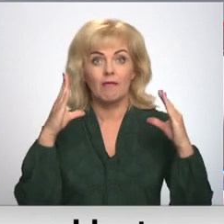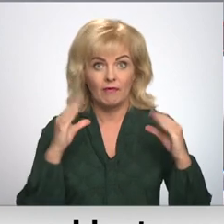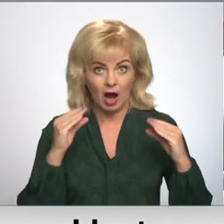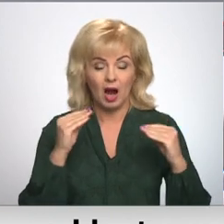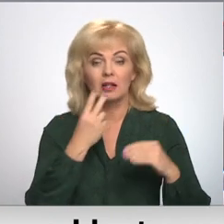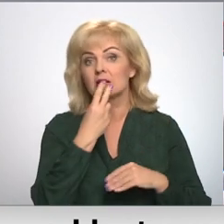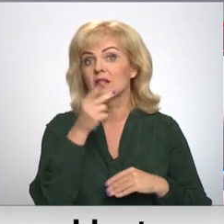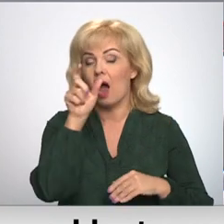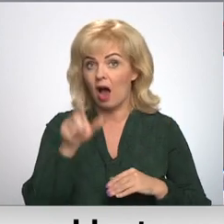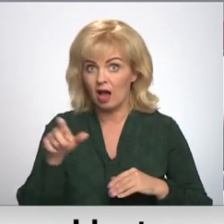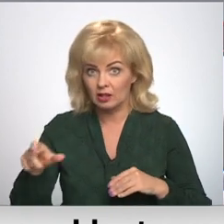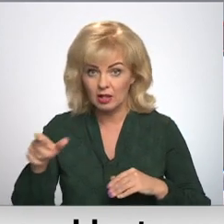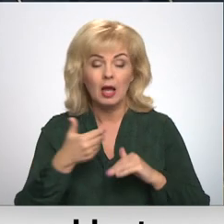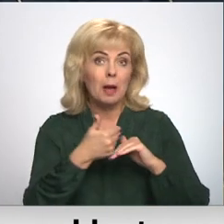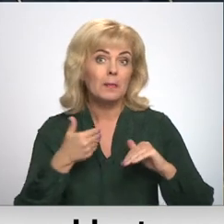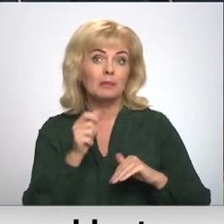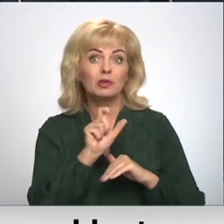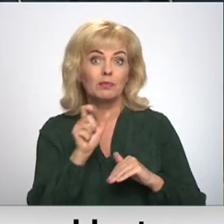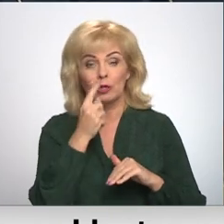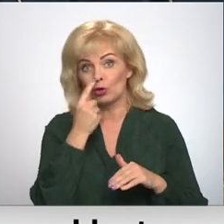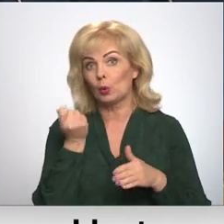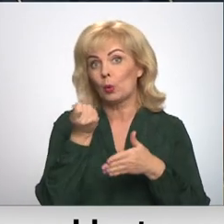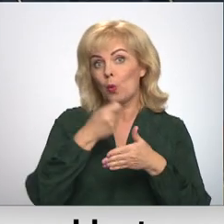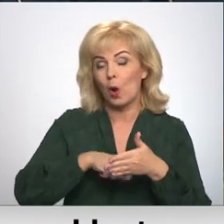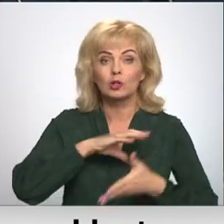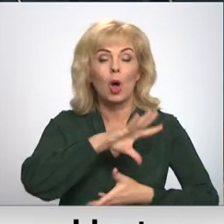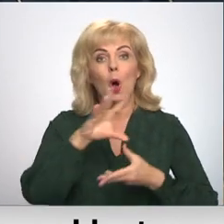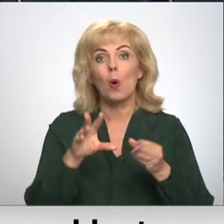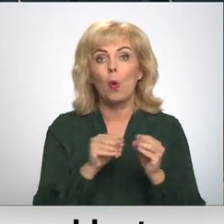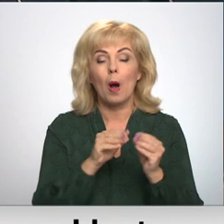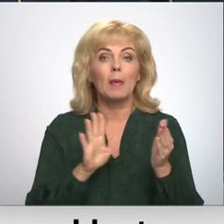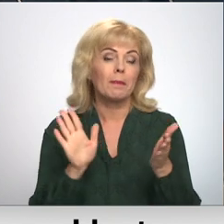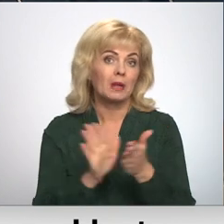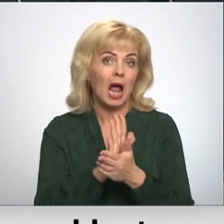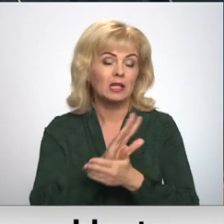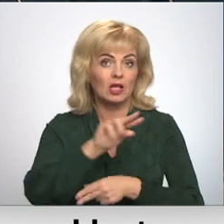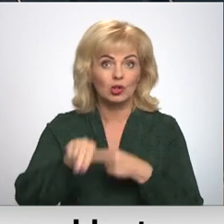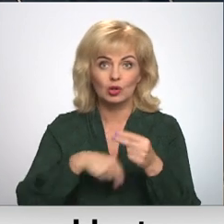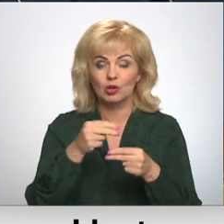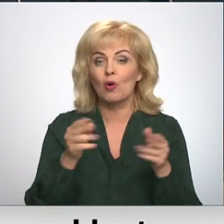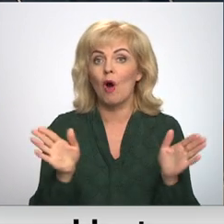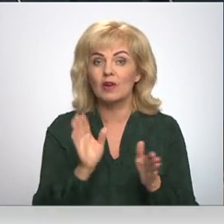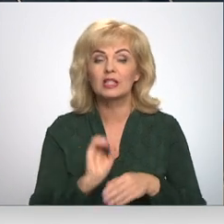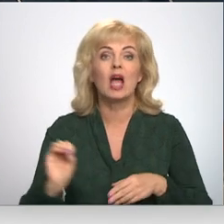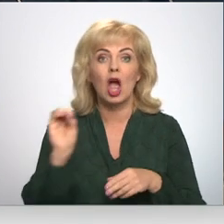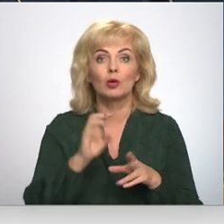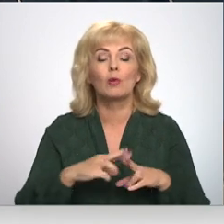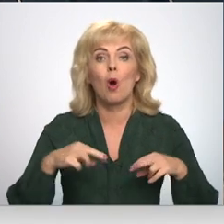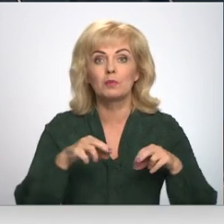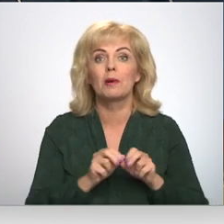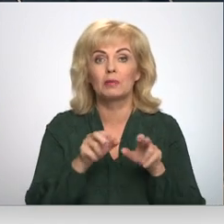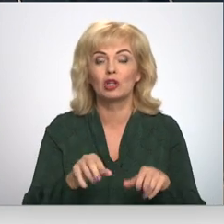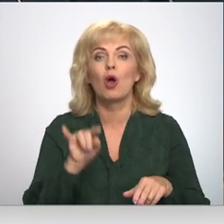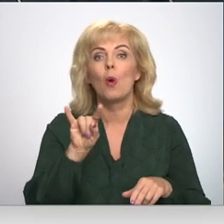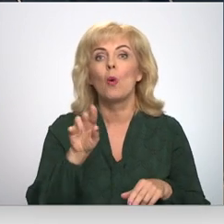Labvakar, skatītāji. Jā, pirms brīža burtiski noslēdzās kopīgā preses konference Eiropas komisijas priekšsēdētājai Ursulai von